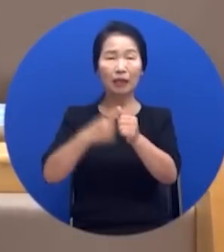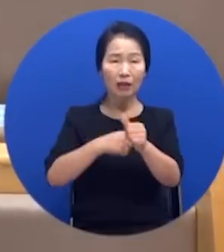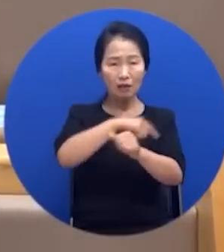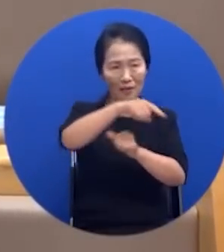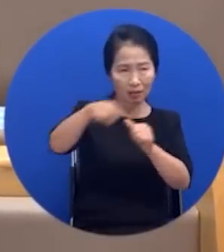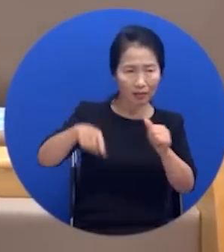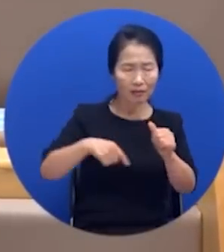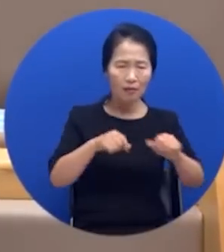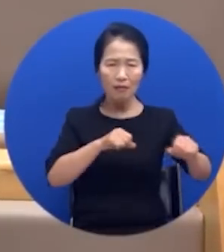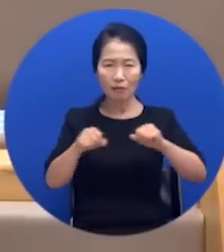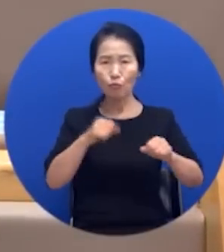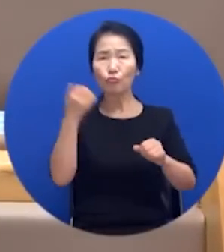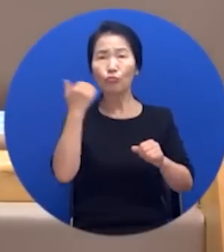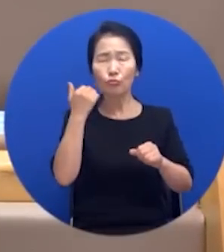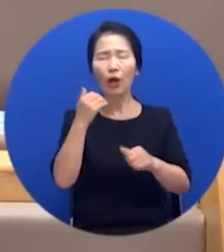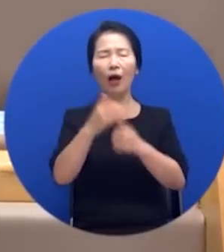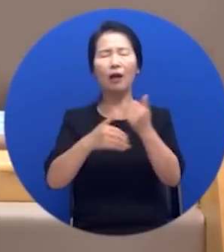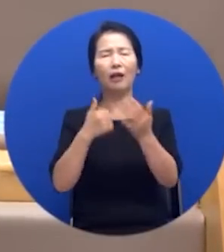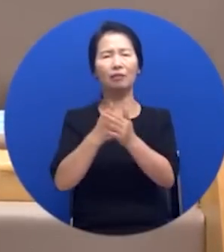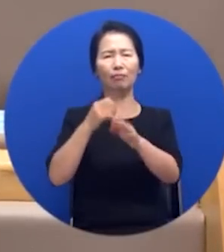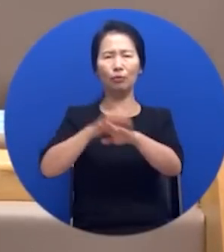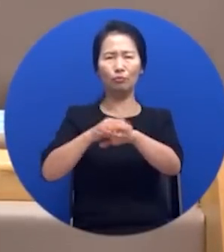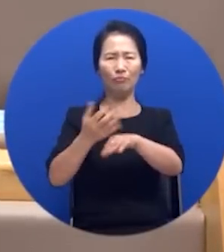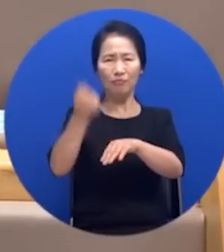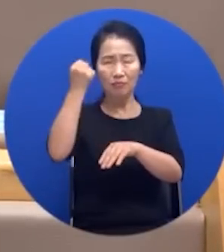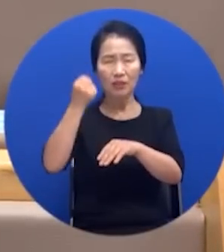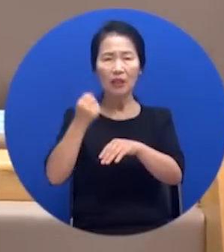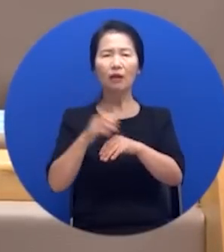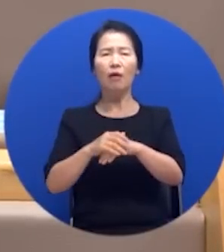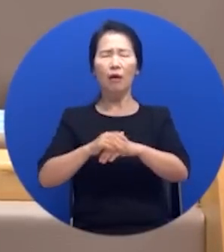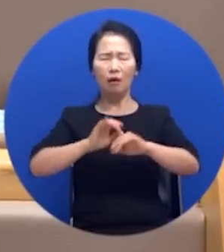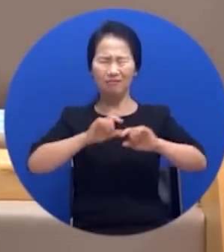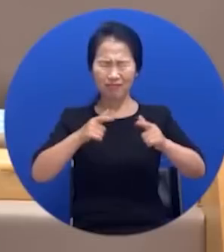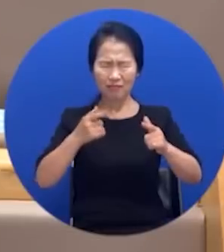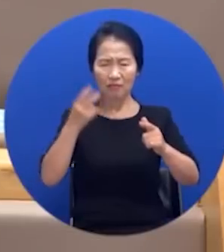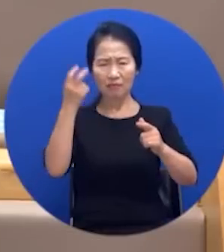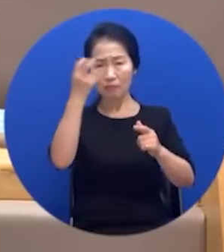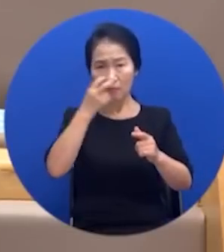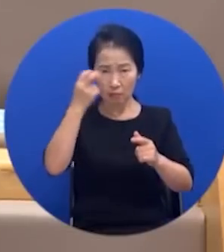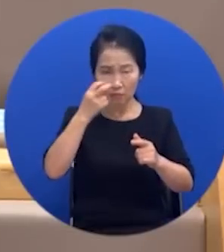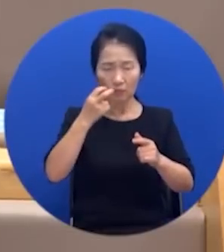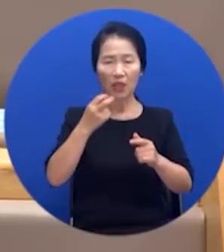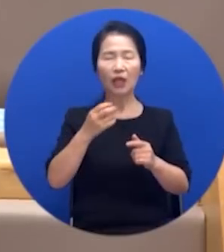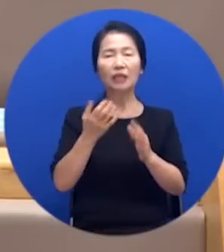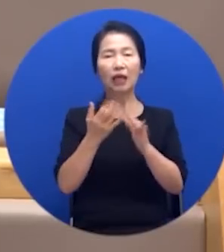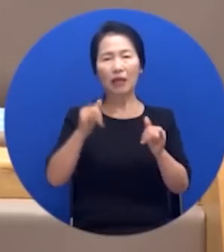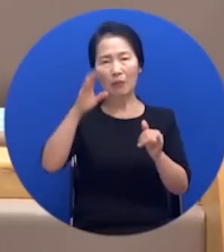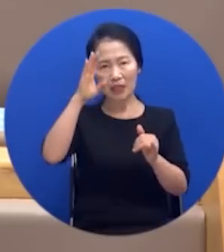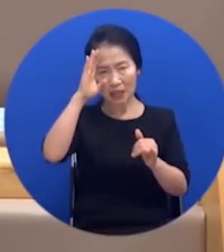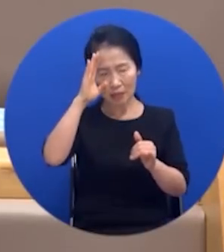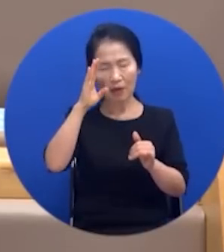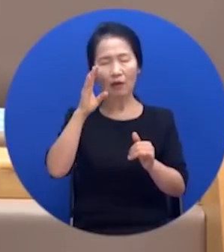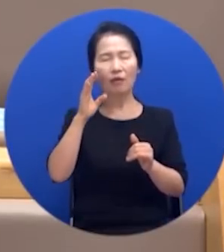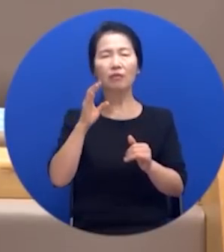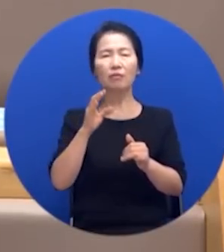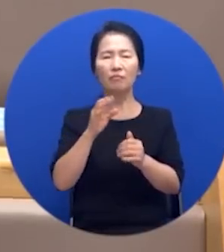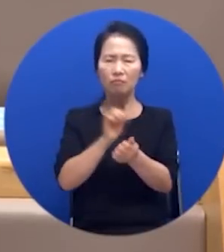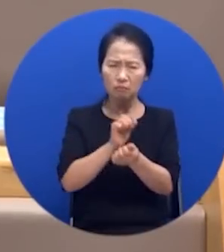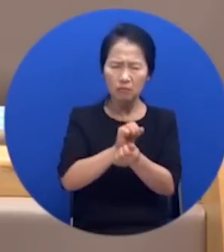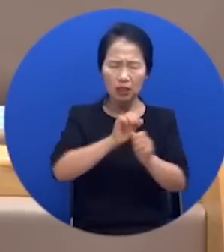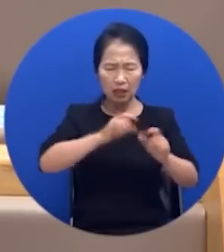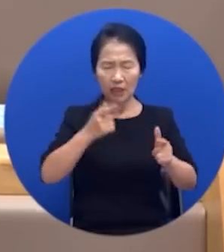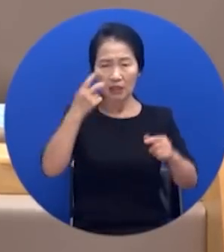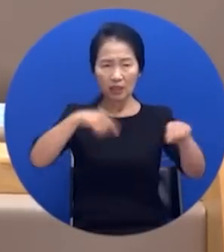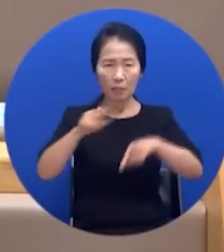누구냐? 하나님이라고 말씀하세요. 삼라만상을 간섭하시고 인간의 질병과 질고를 지배하는 분이